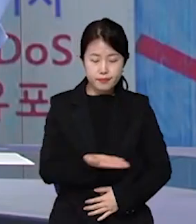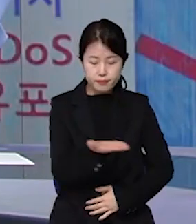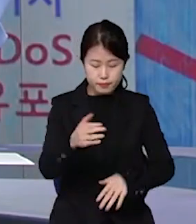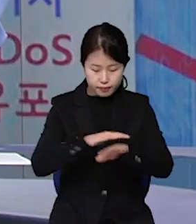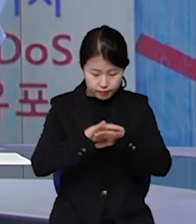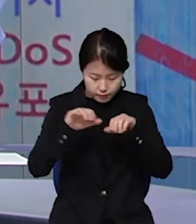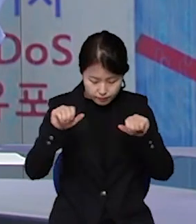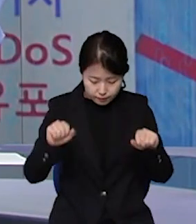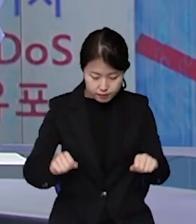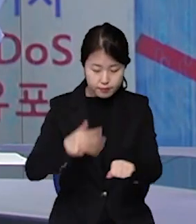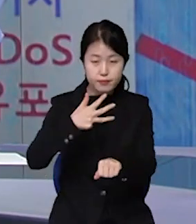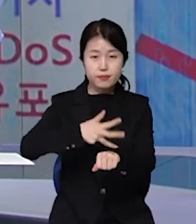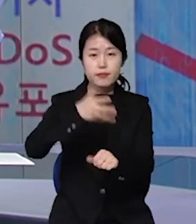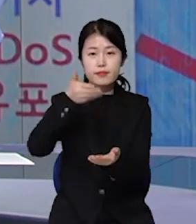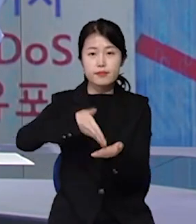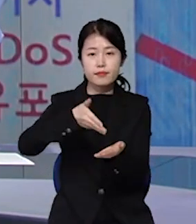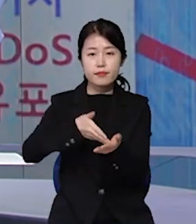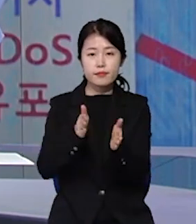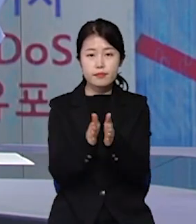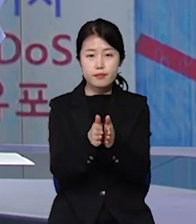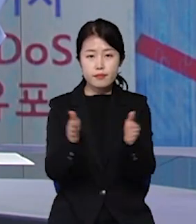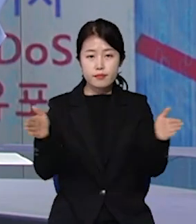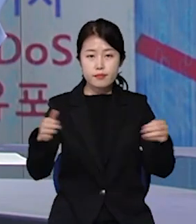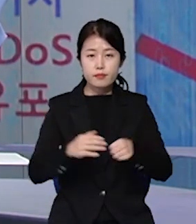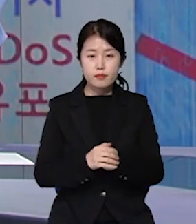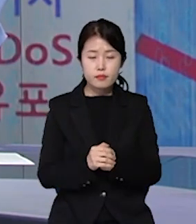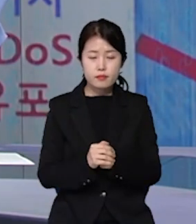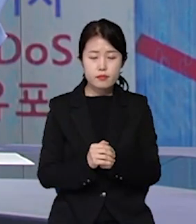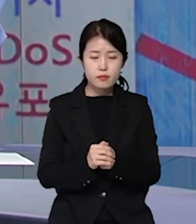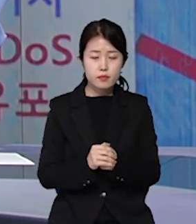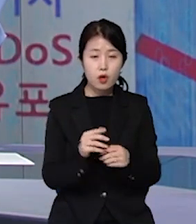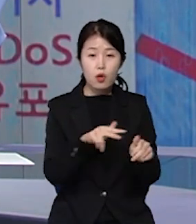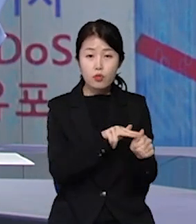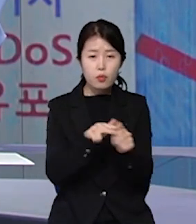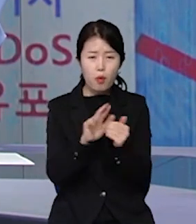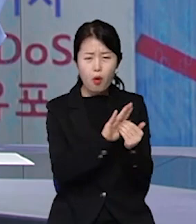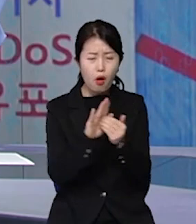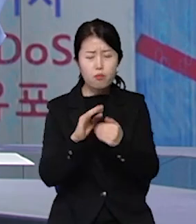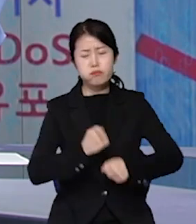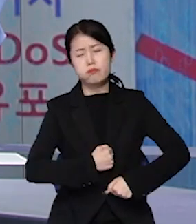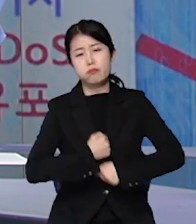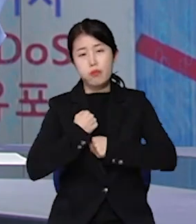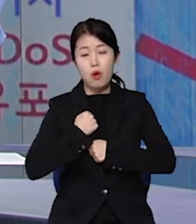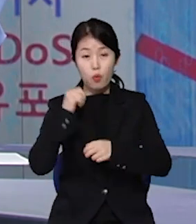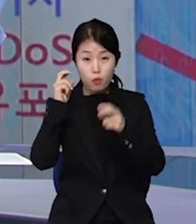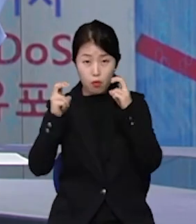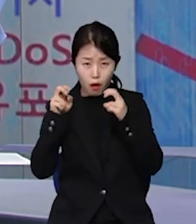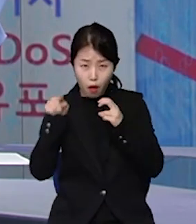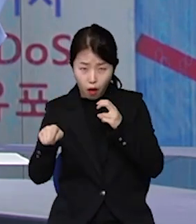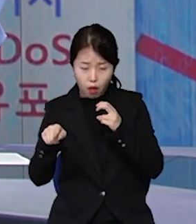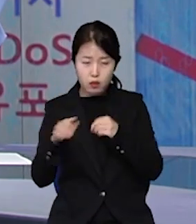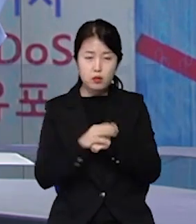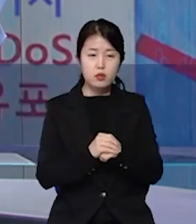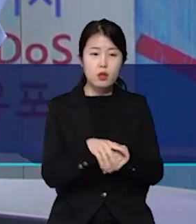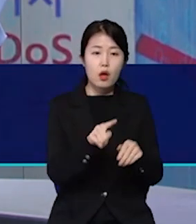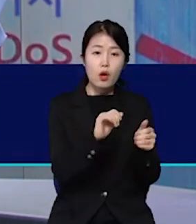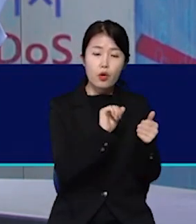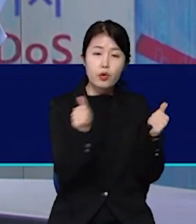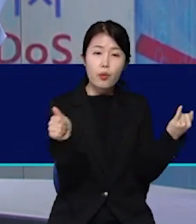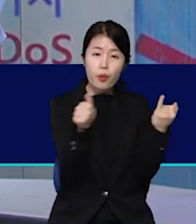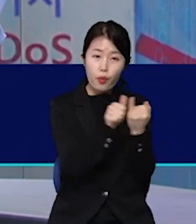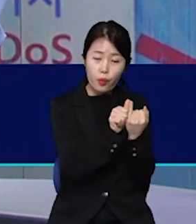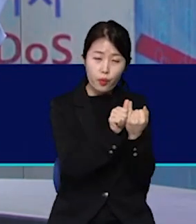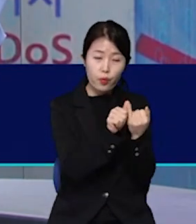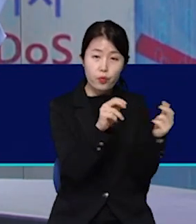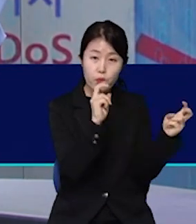여러분 안녕하십니까? KBC 8시 뉴스입니다. 보안여술한 대형 결혼정보회사와 주식정보업체 웹사이트에서 개인정보